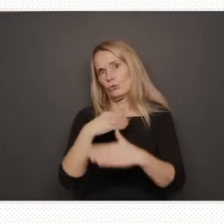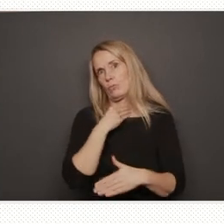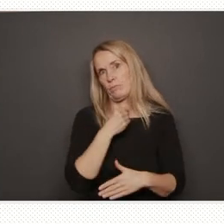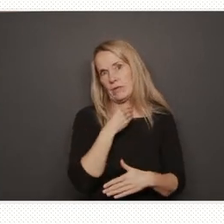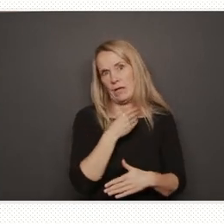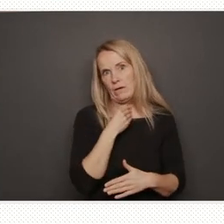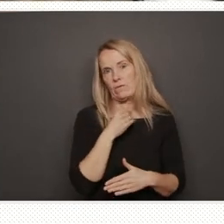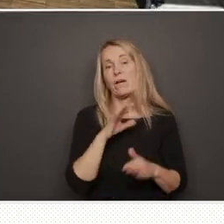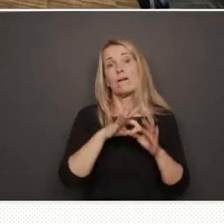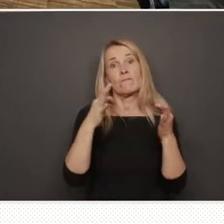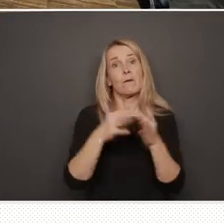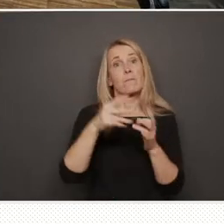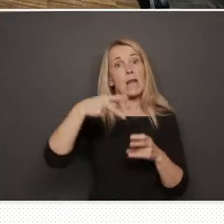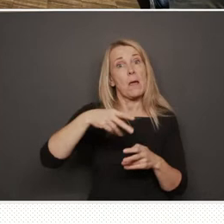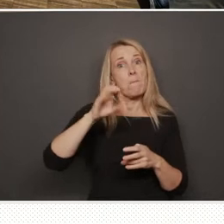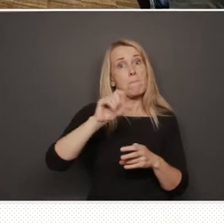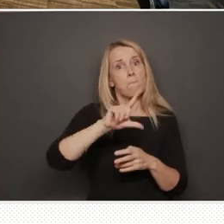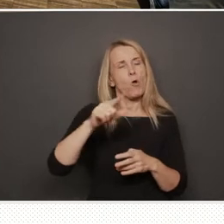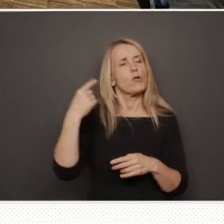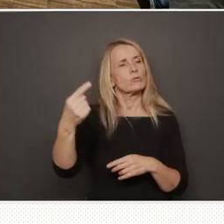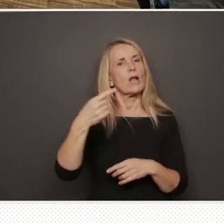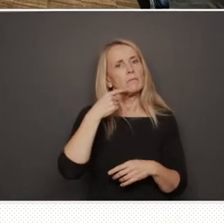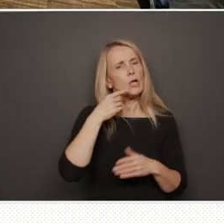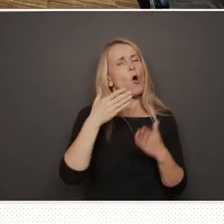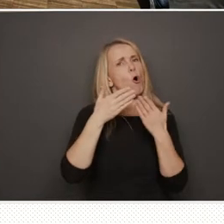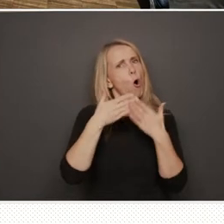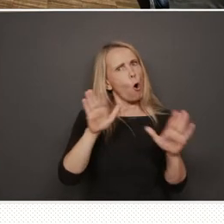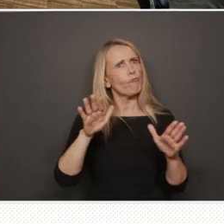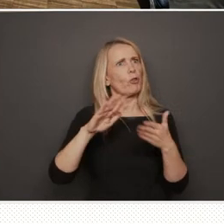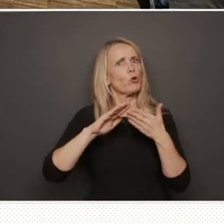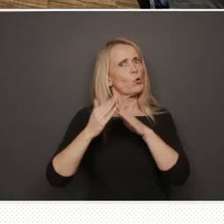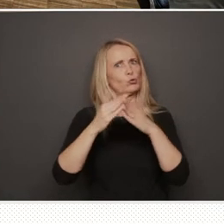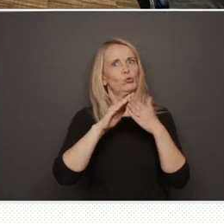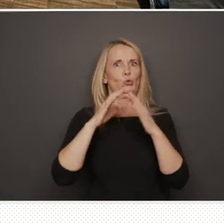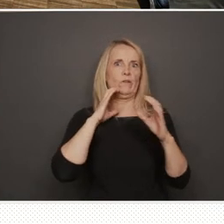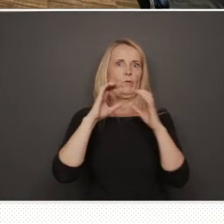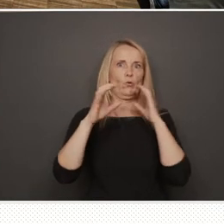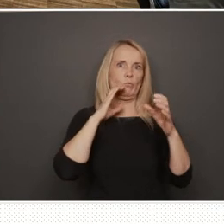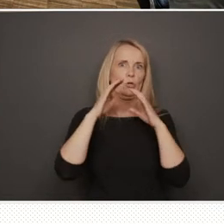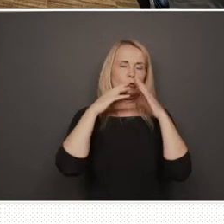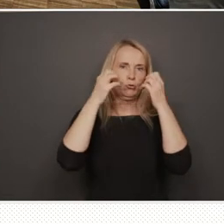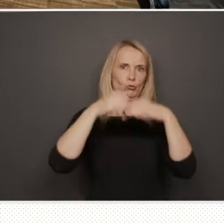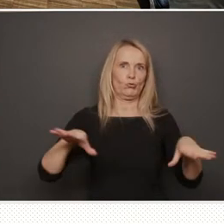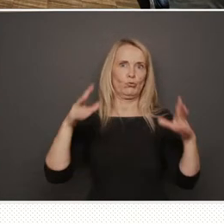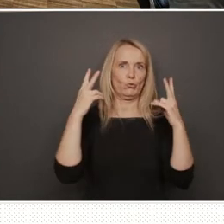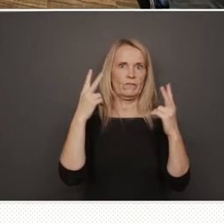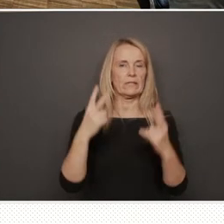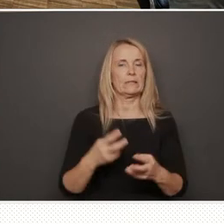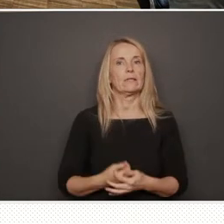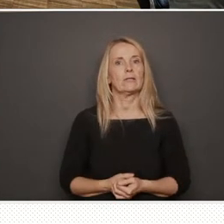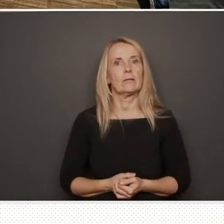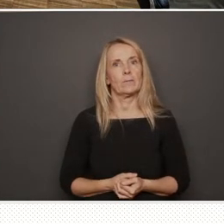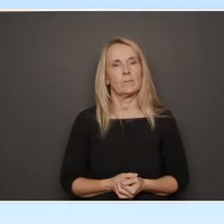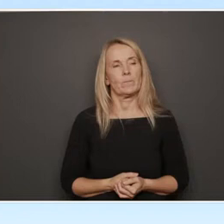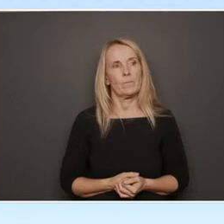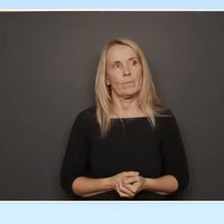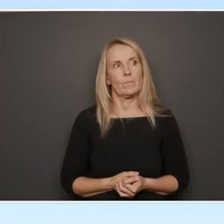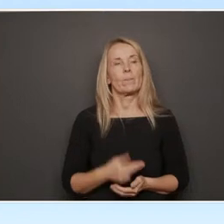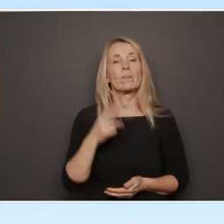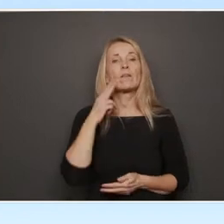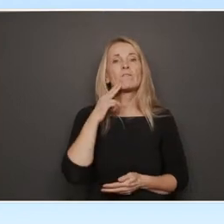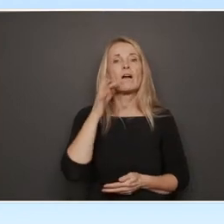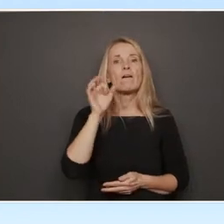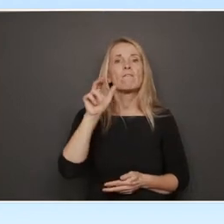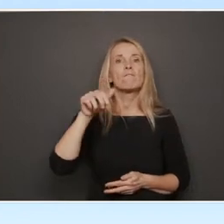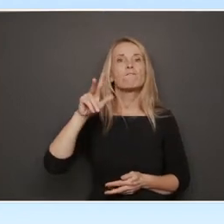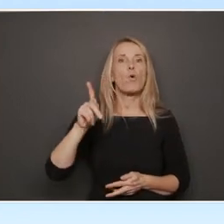Die Familie Pöll setzt auf eine offene und konstruktive Kommunikationsstruktur. Die Firma